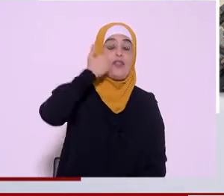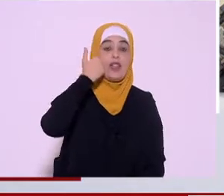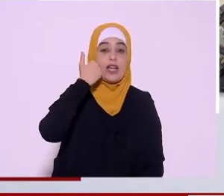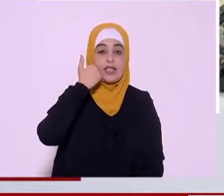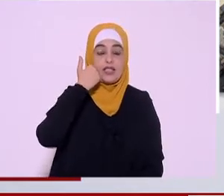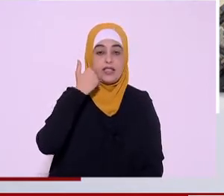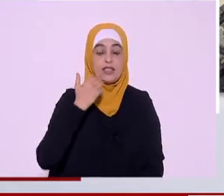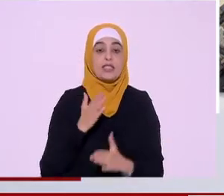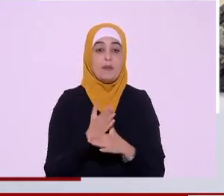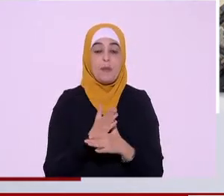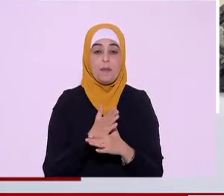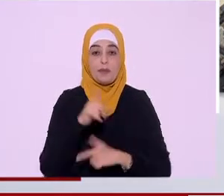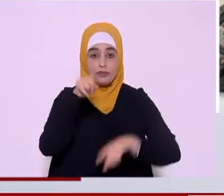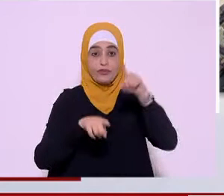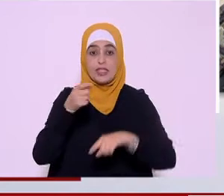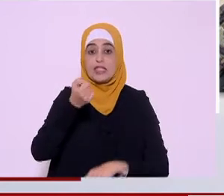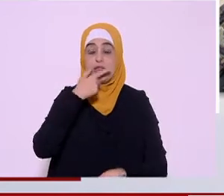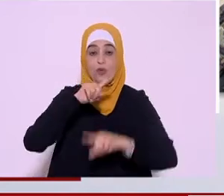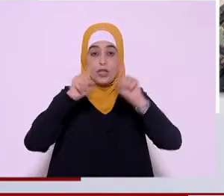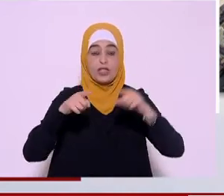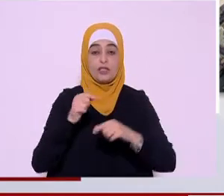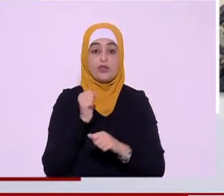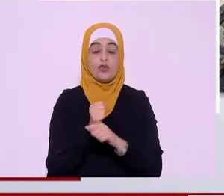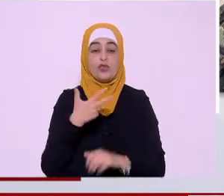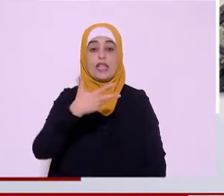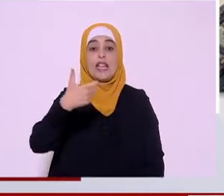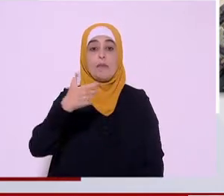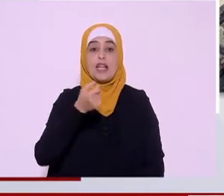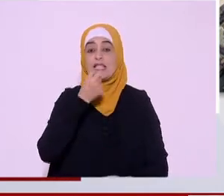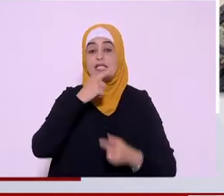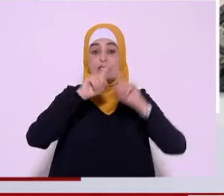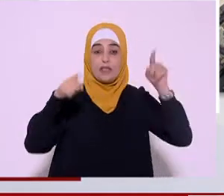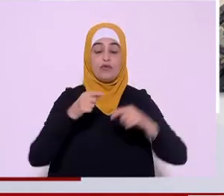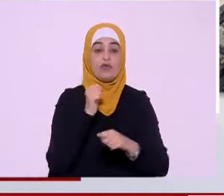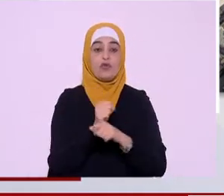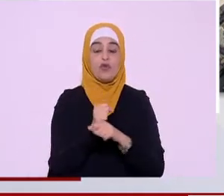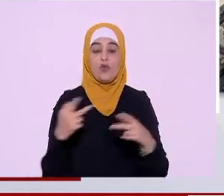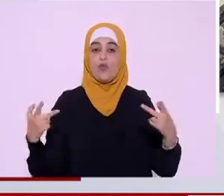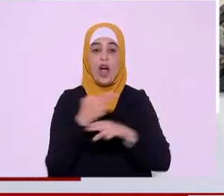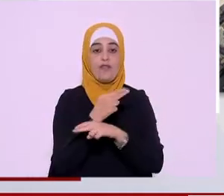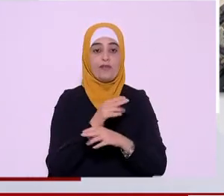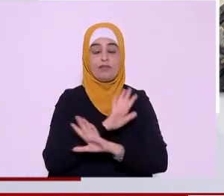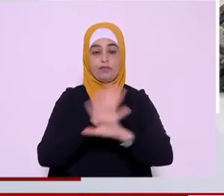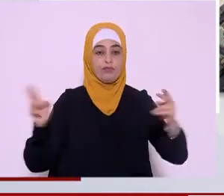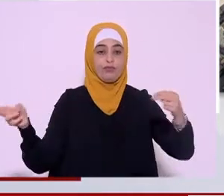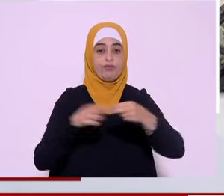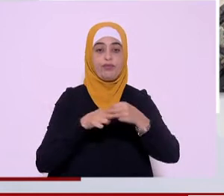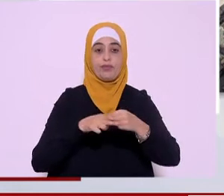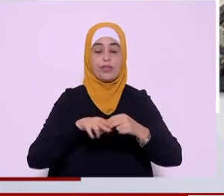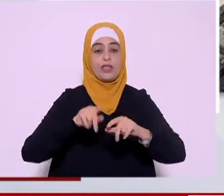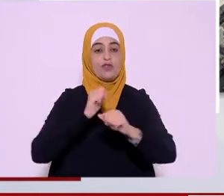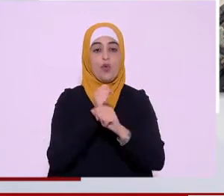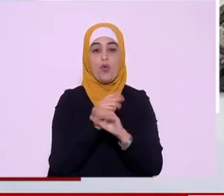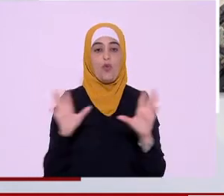ظل طبعا قرار عدد كبير من الصيدليات، تجاوز 300 صيدلية في لبنان عن اتخاذ قرار نهائي بإقفال